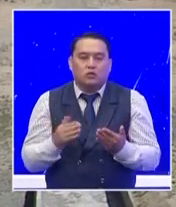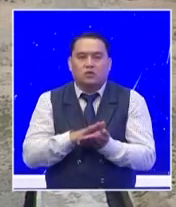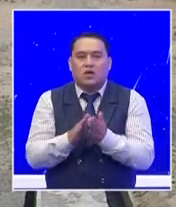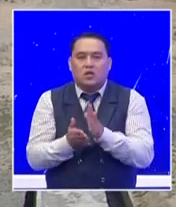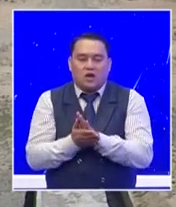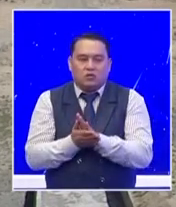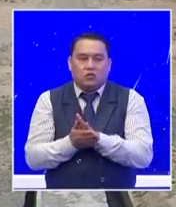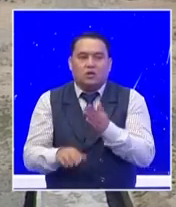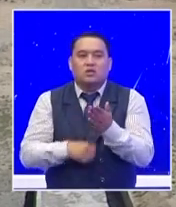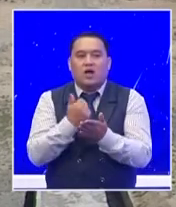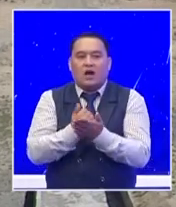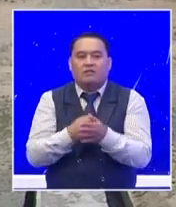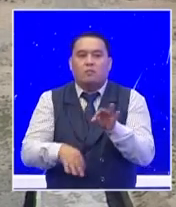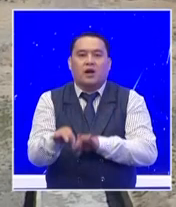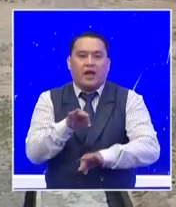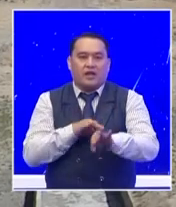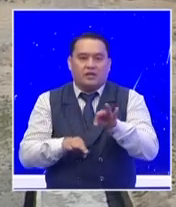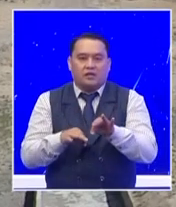по согласию главного инженера проекта,